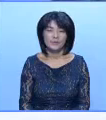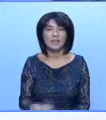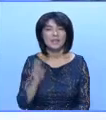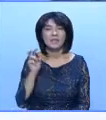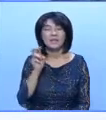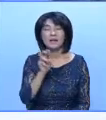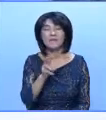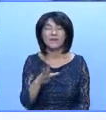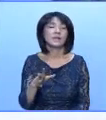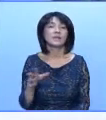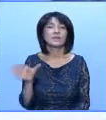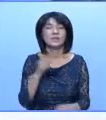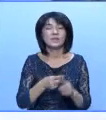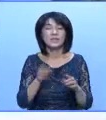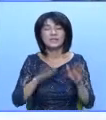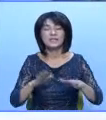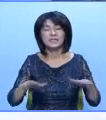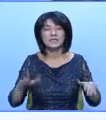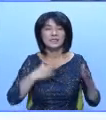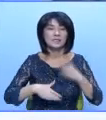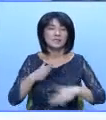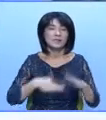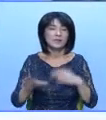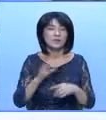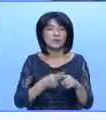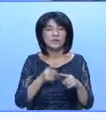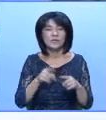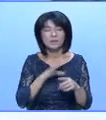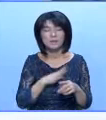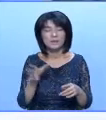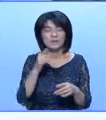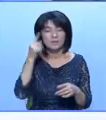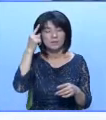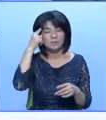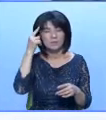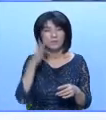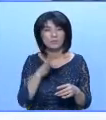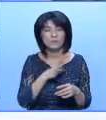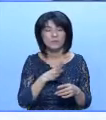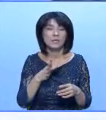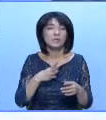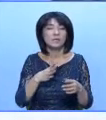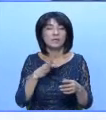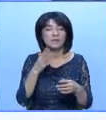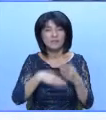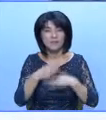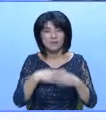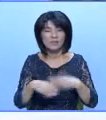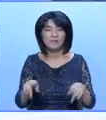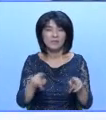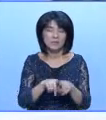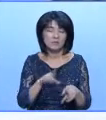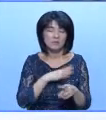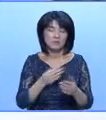Трамвай басқармасызда балларды қуантуға өз үлестерін қосты. Олар ойлау қабілетінде кемшілігі бар балларды келе жатқан жаңа жыл